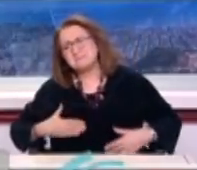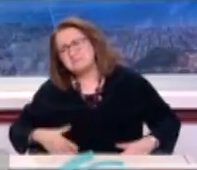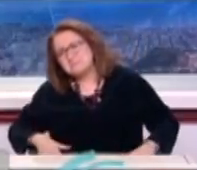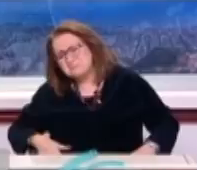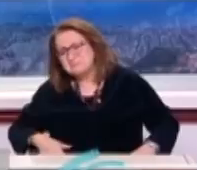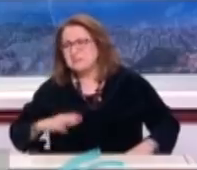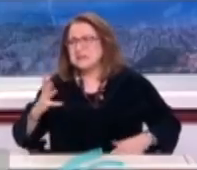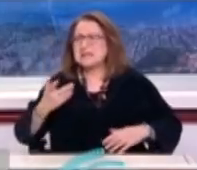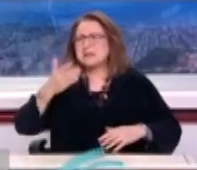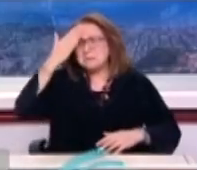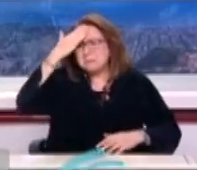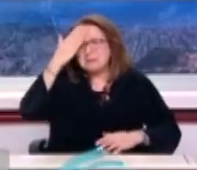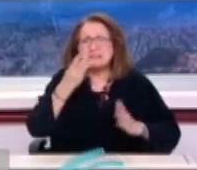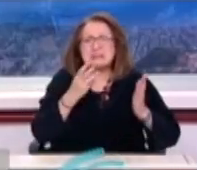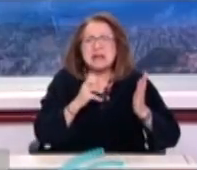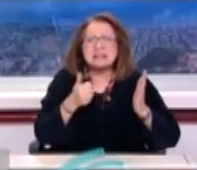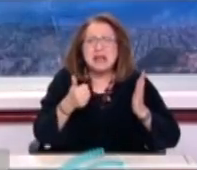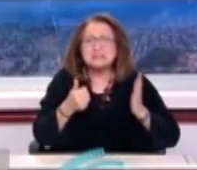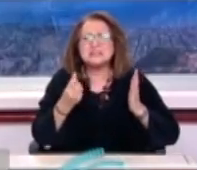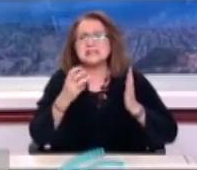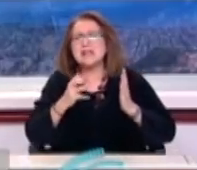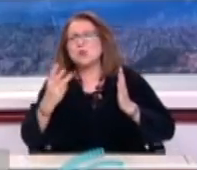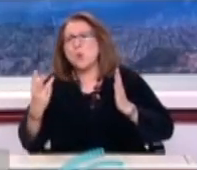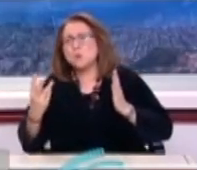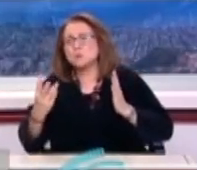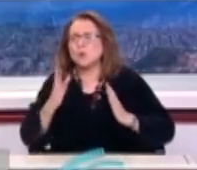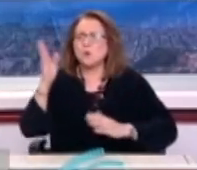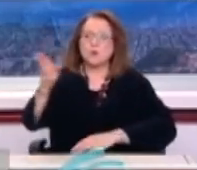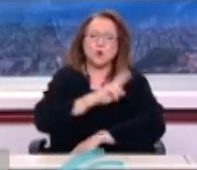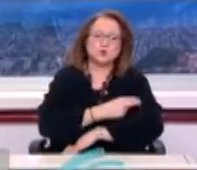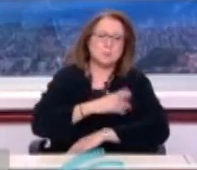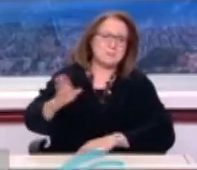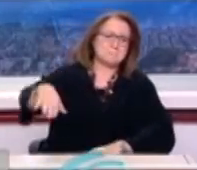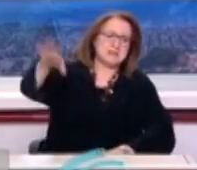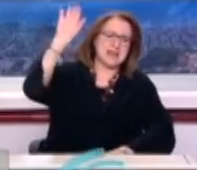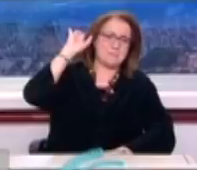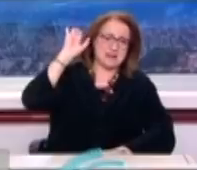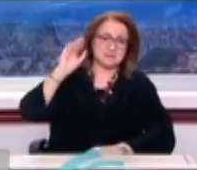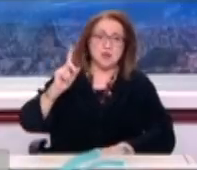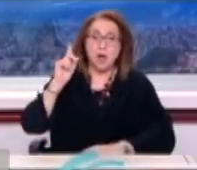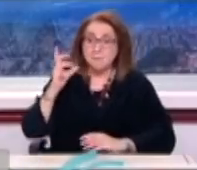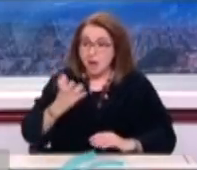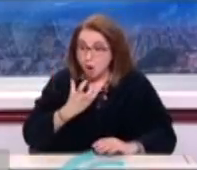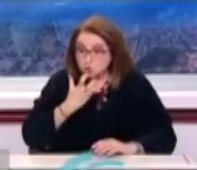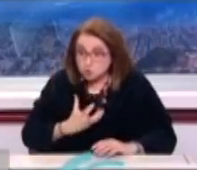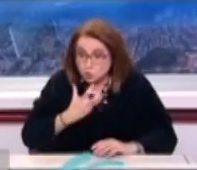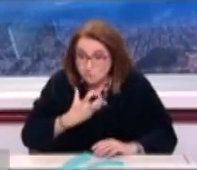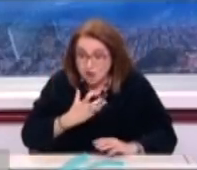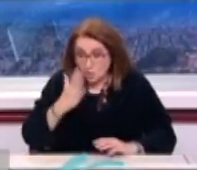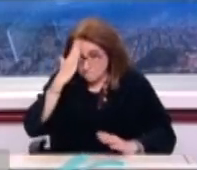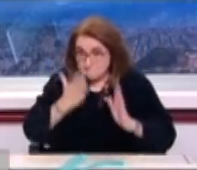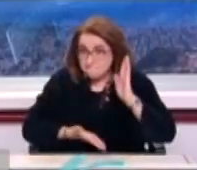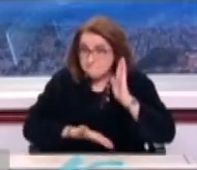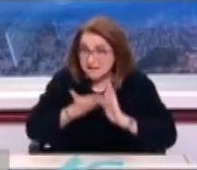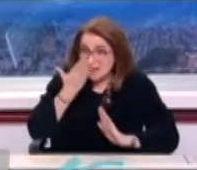Ναι, δεν χρειάζεται να πάει στο νοσοκομείο. Ο άνθρωπος που έχει τα έντονα συμπτώματα θα πάει στο νοσοκομείο, φυσικά. Ή θα επικοινωνήσει με τον γιατρό του και μην